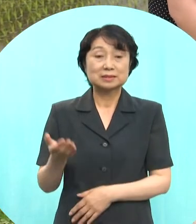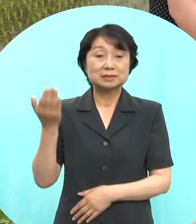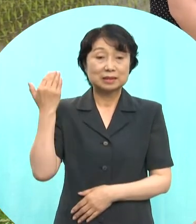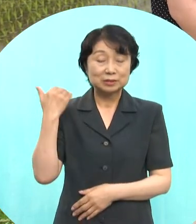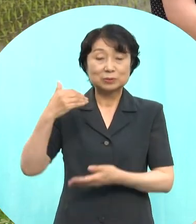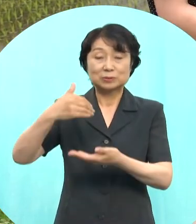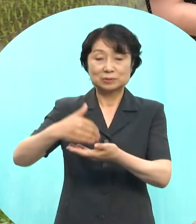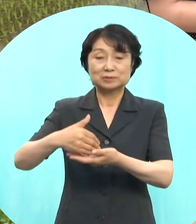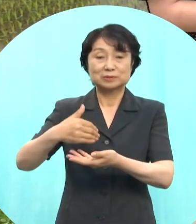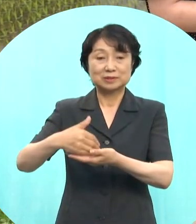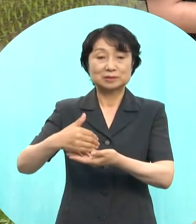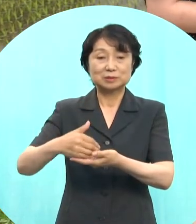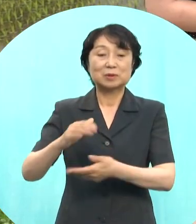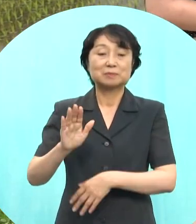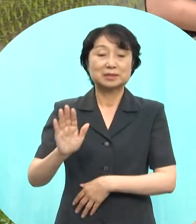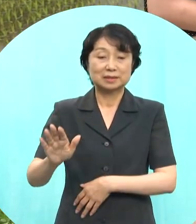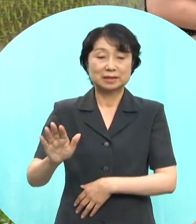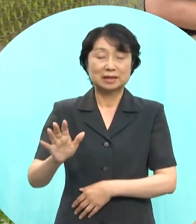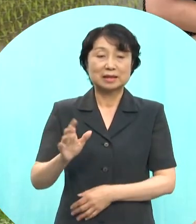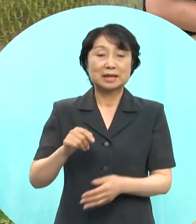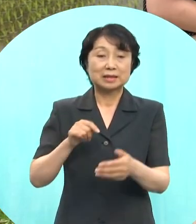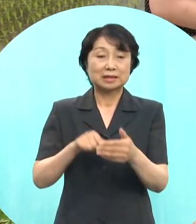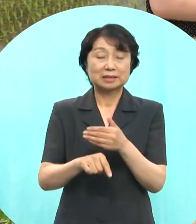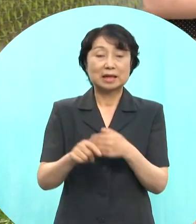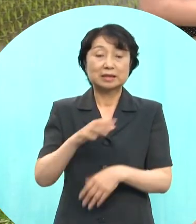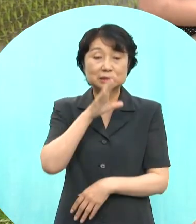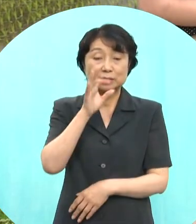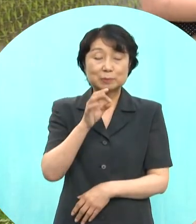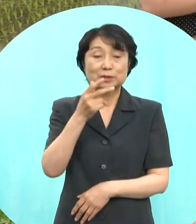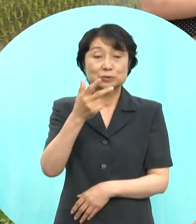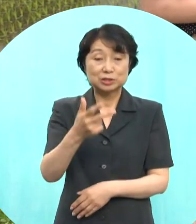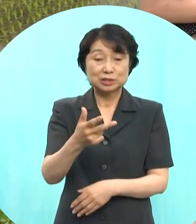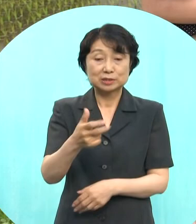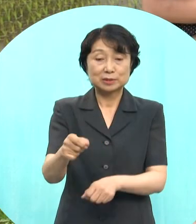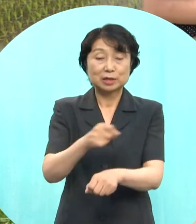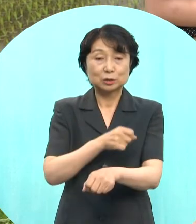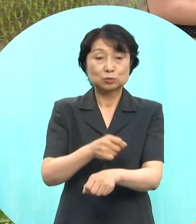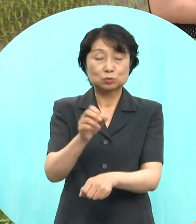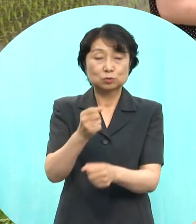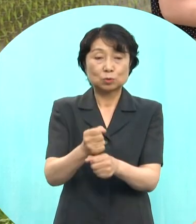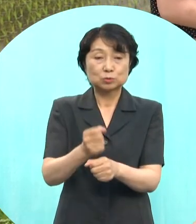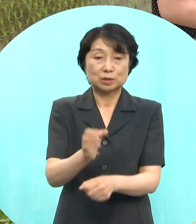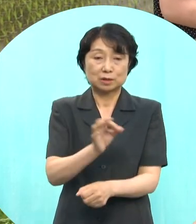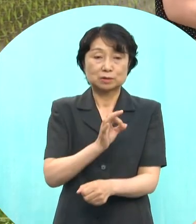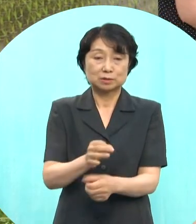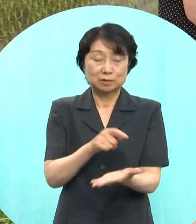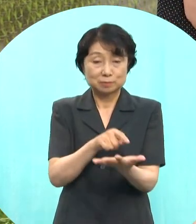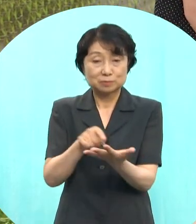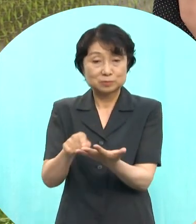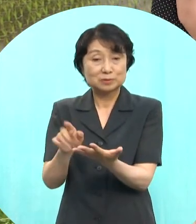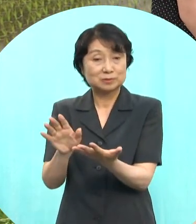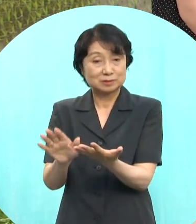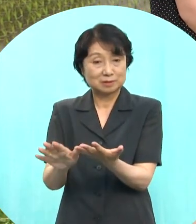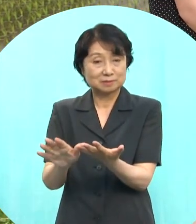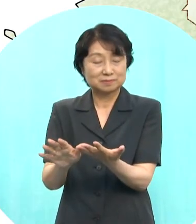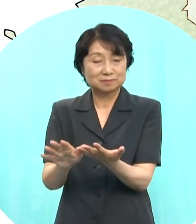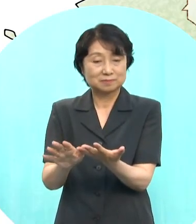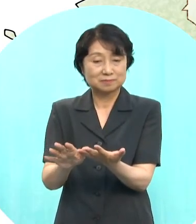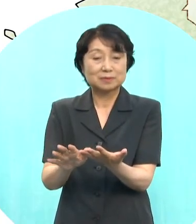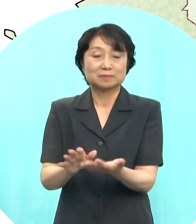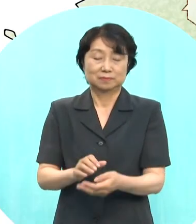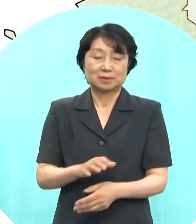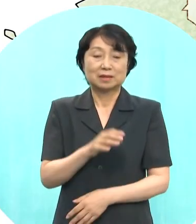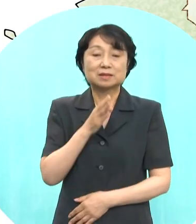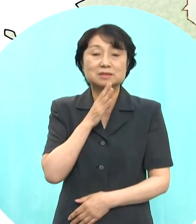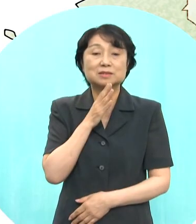ところで、先ほどもお話にありましたが、なぜ山口市には特産品が多いんですか？ は